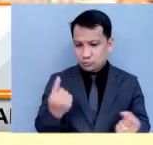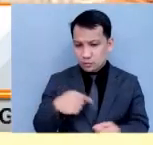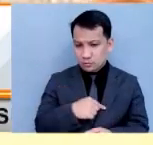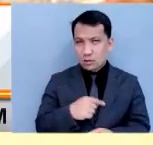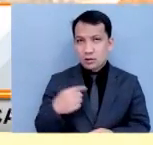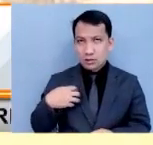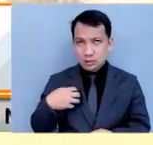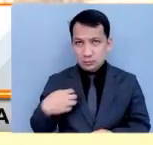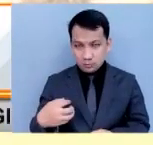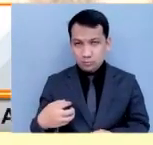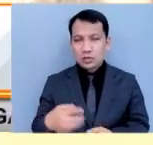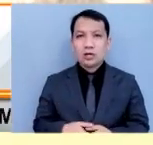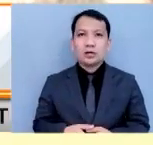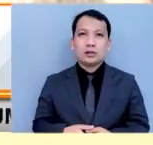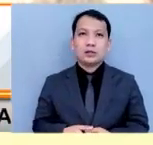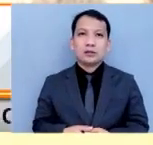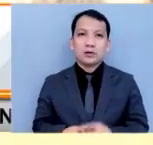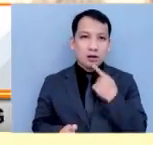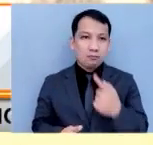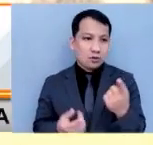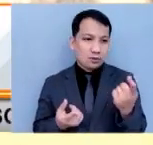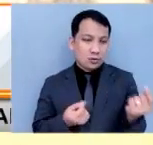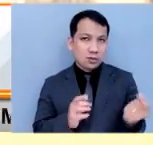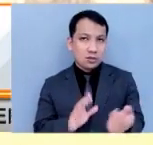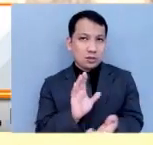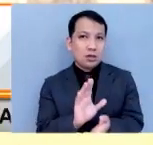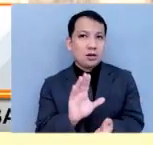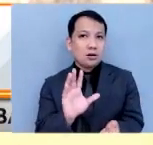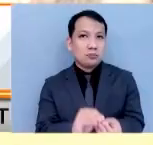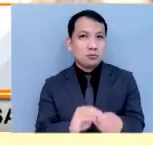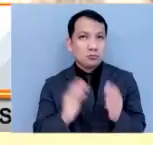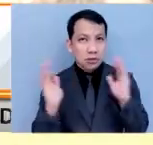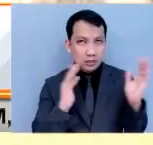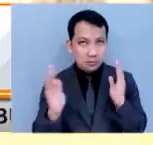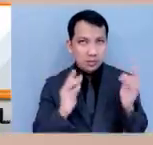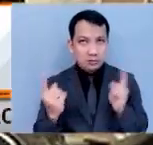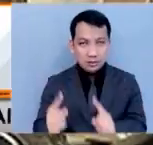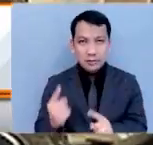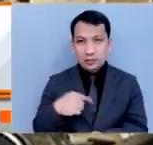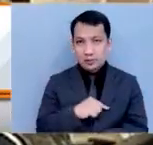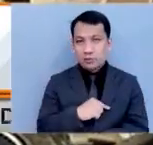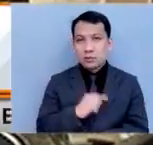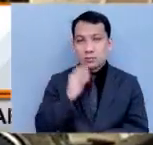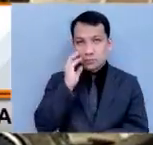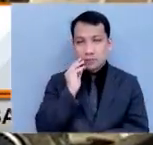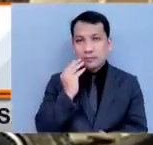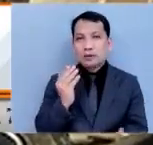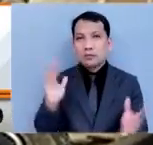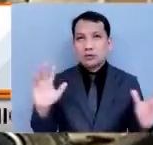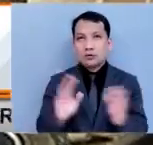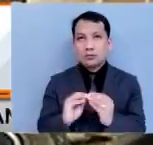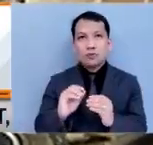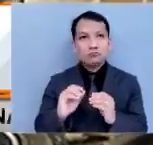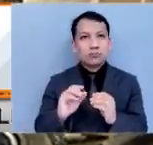isang kapulisan lalo po sa ganitong mga calamity po na nangyari po sa atin. Sa kabuuan,